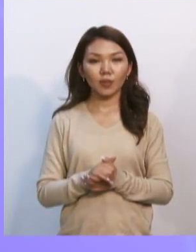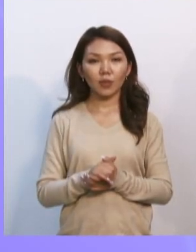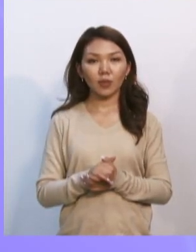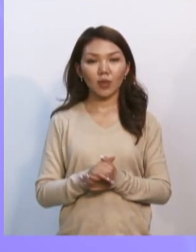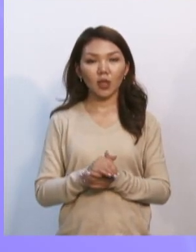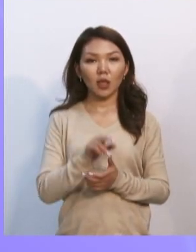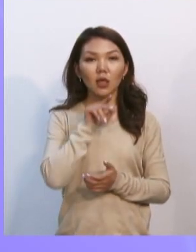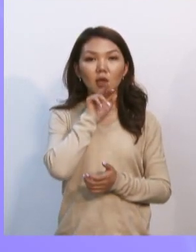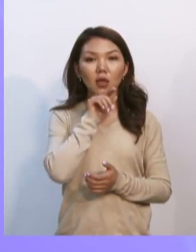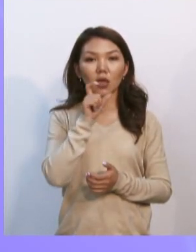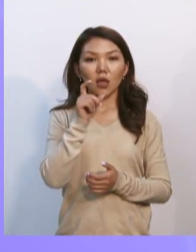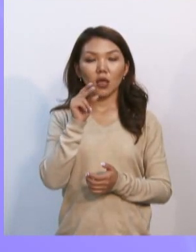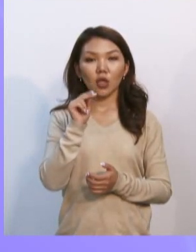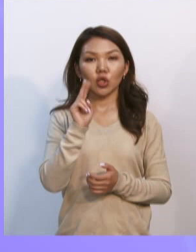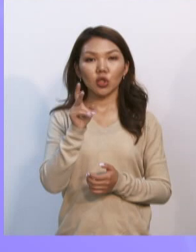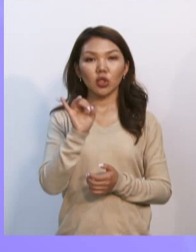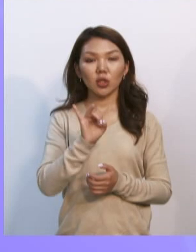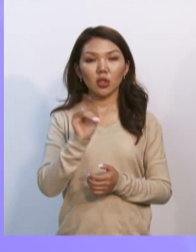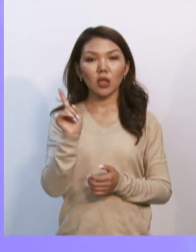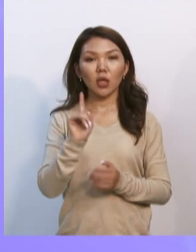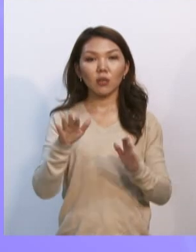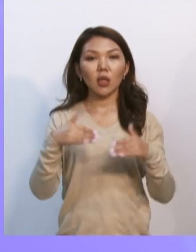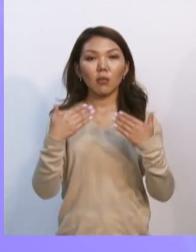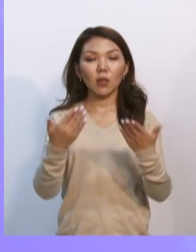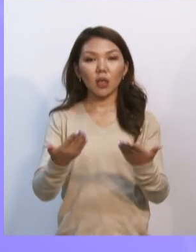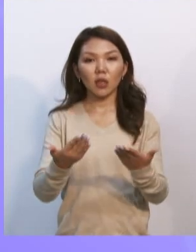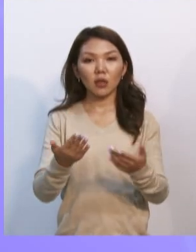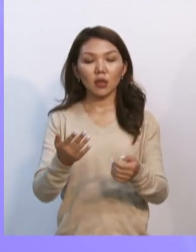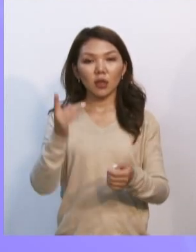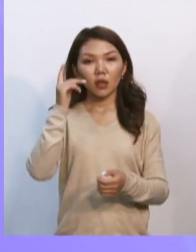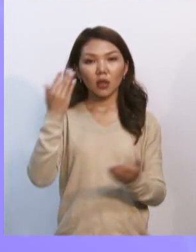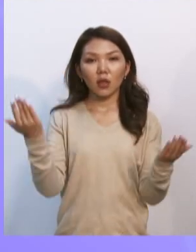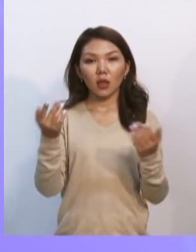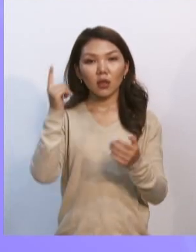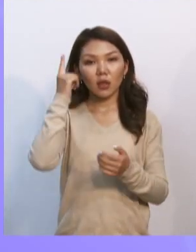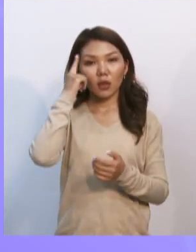Эчки эмне берет балдар? Кандай деп ойлойсуңар?